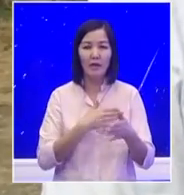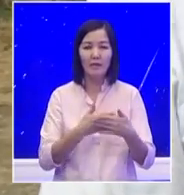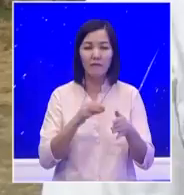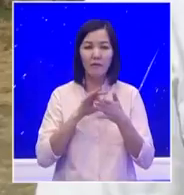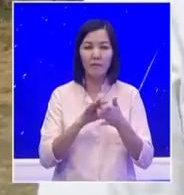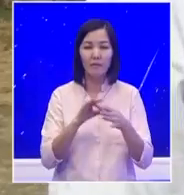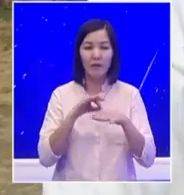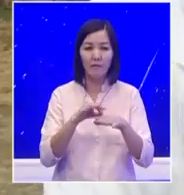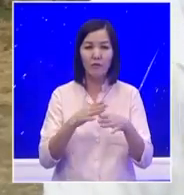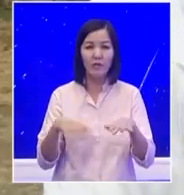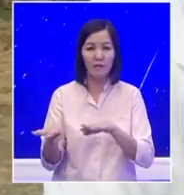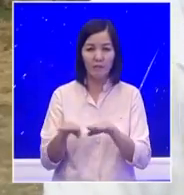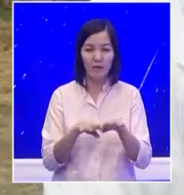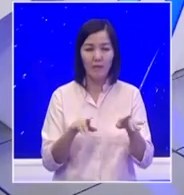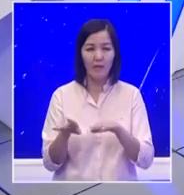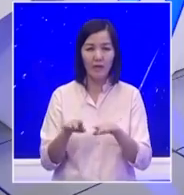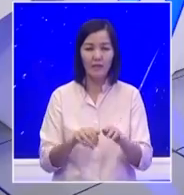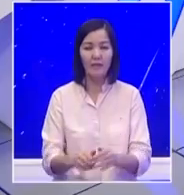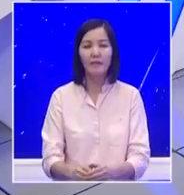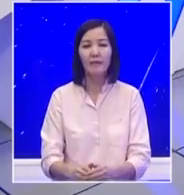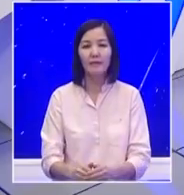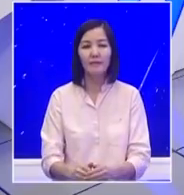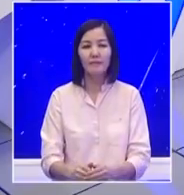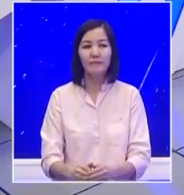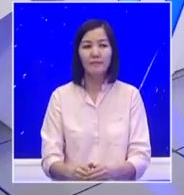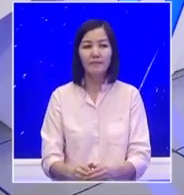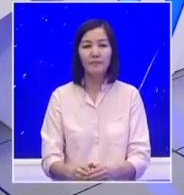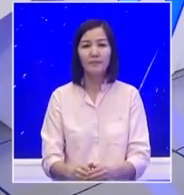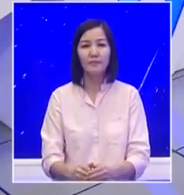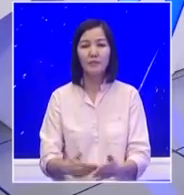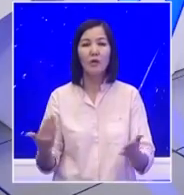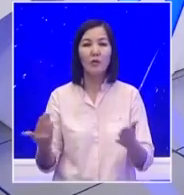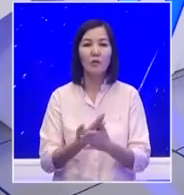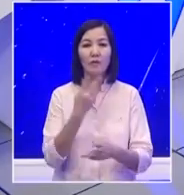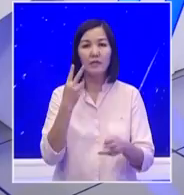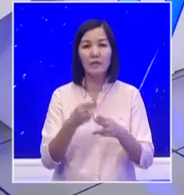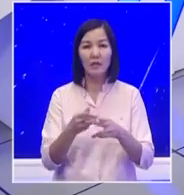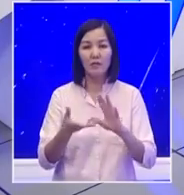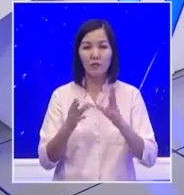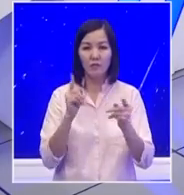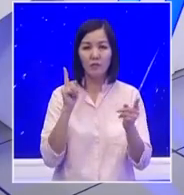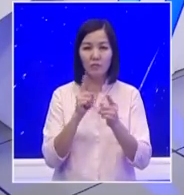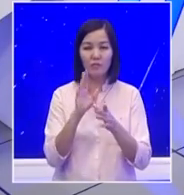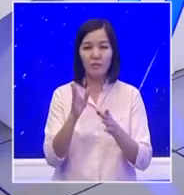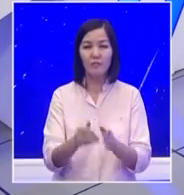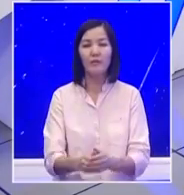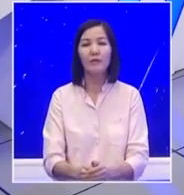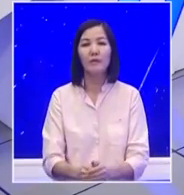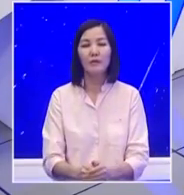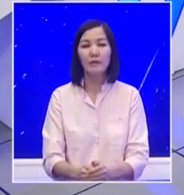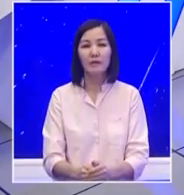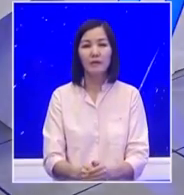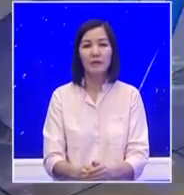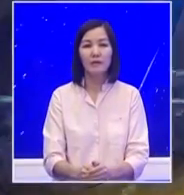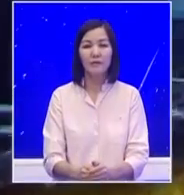такие мероприятия. У меня на этом все. Спасибо за внимание. До свидания.